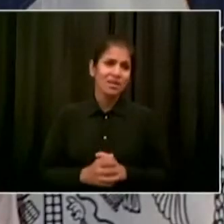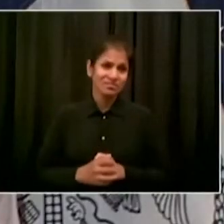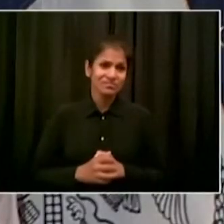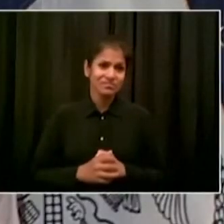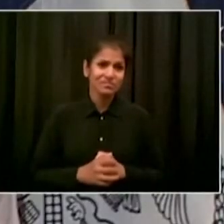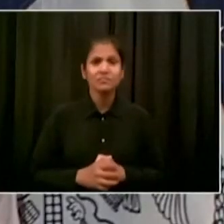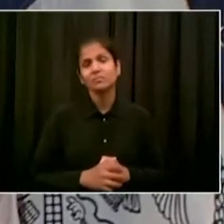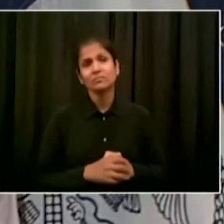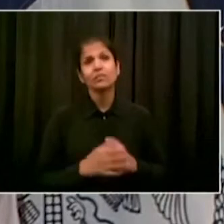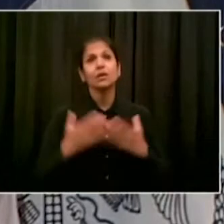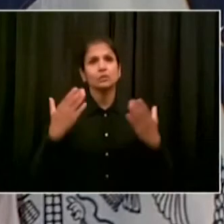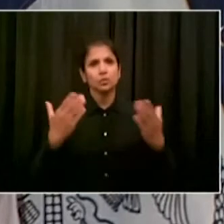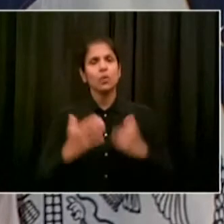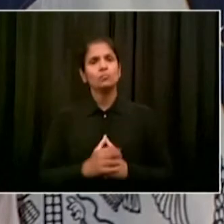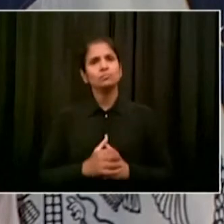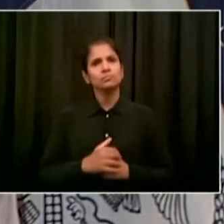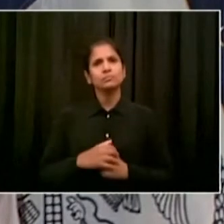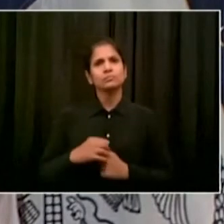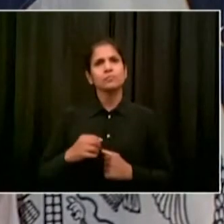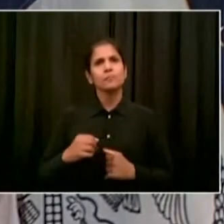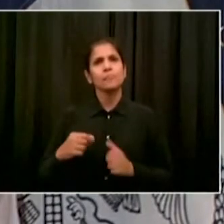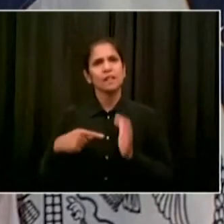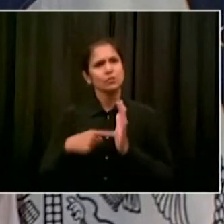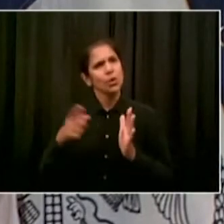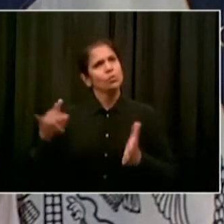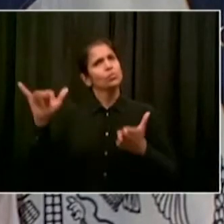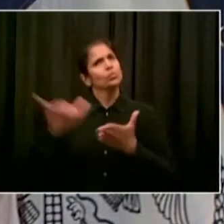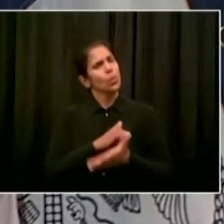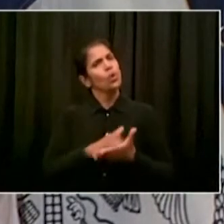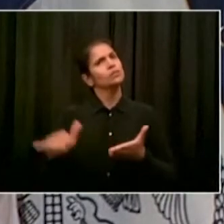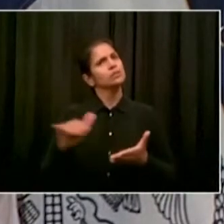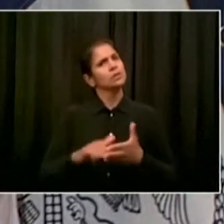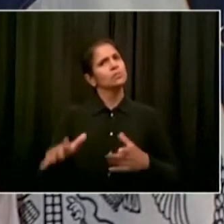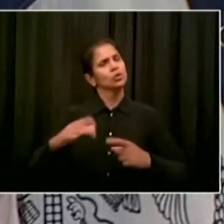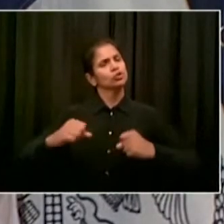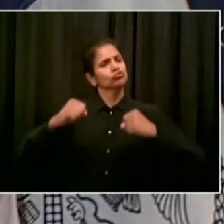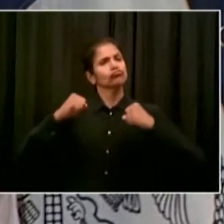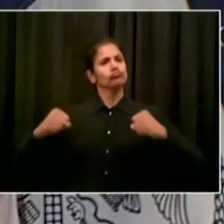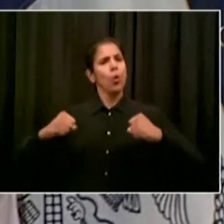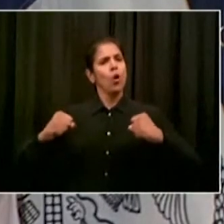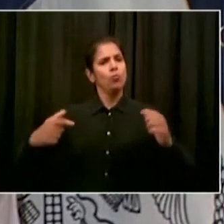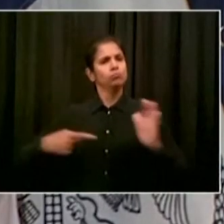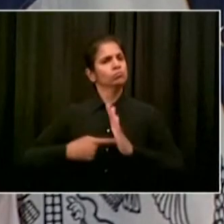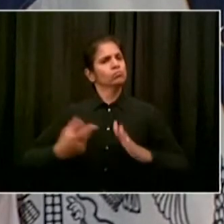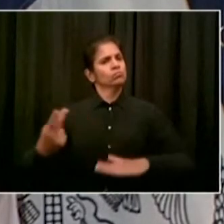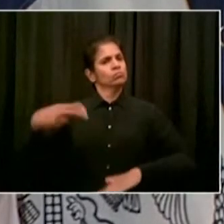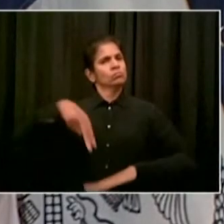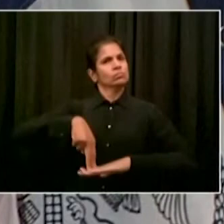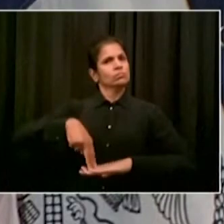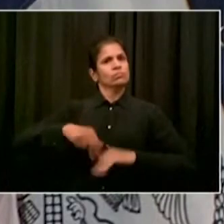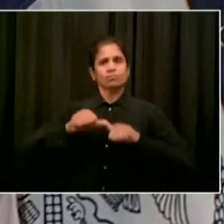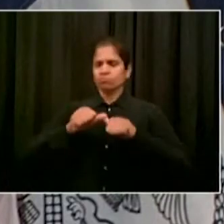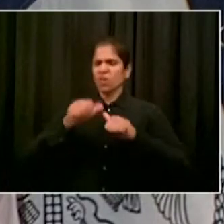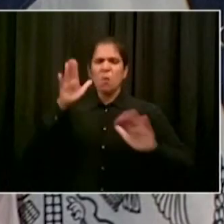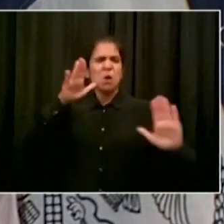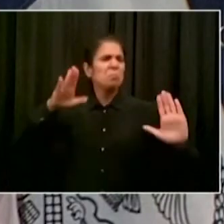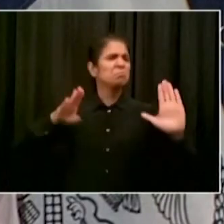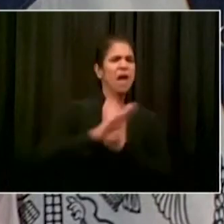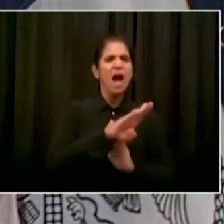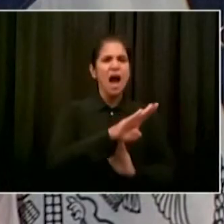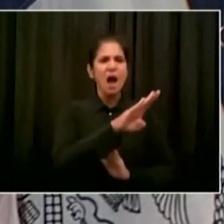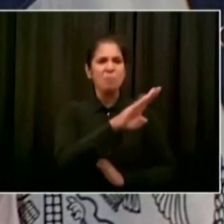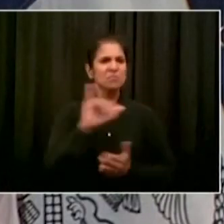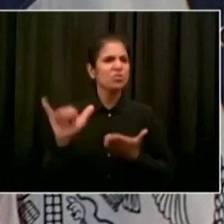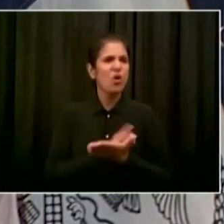rear wsa バーレリーズアームバーカームバック phoneレギュラー